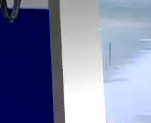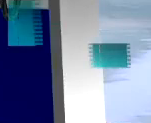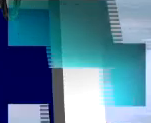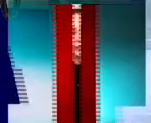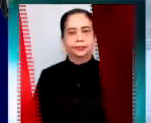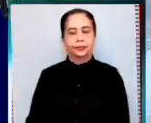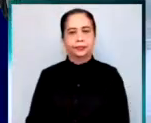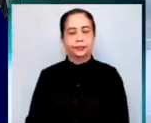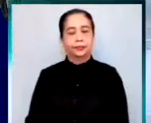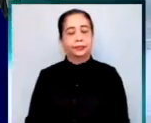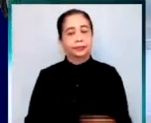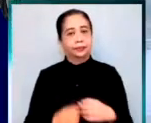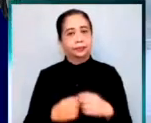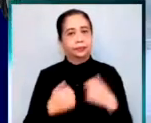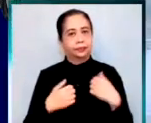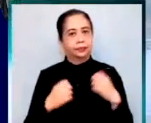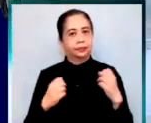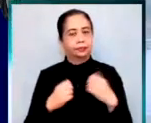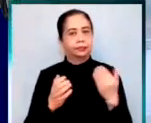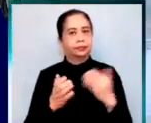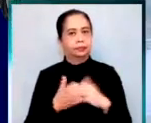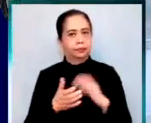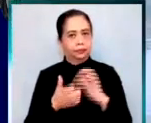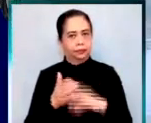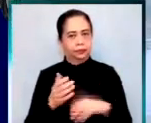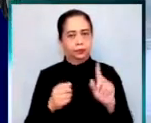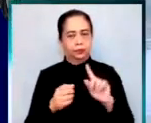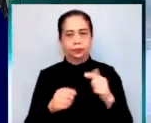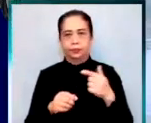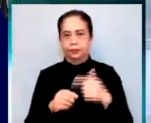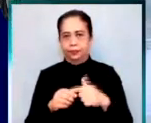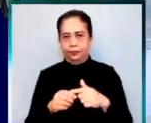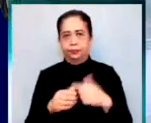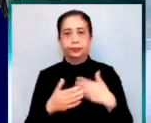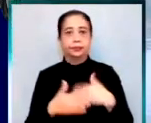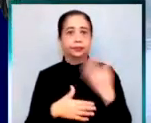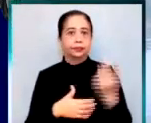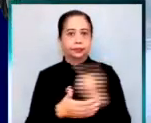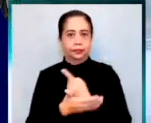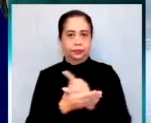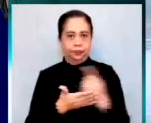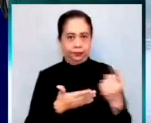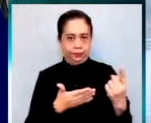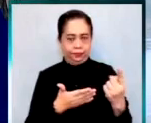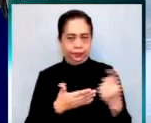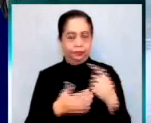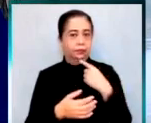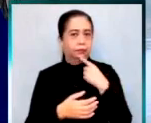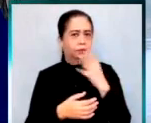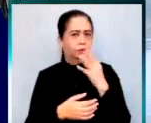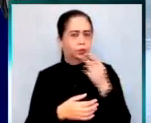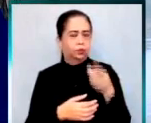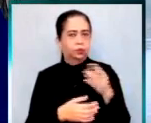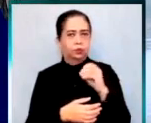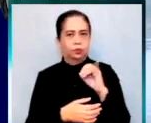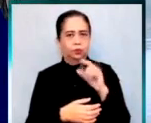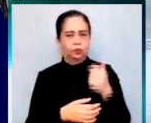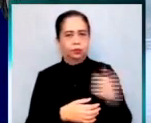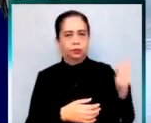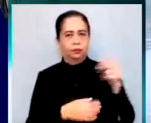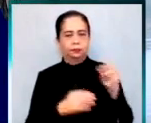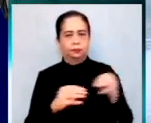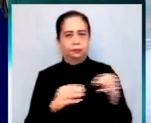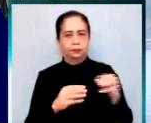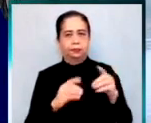Mga kapuso, may inaasahan uling rollback sa presyo ng petrolyo sa susunod na linggo. Ayon yan kay Oil Industry Management Bureau